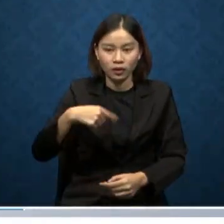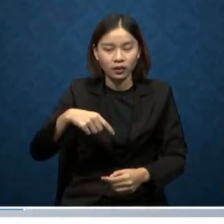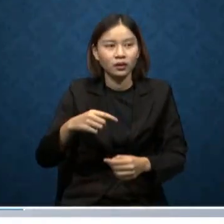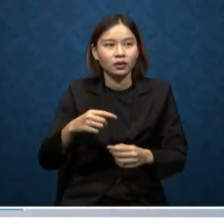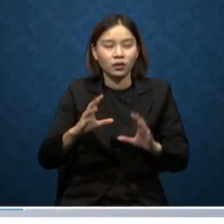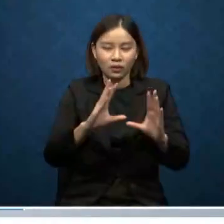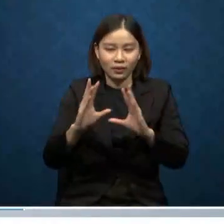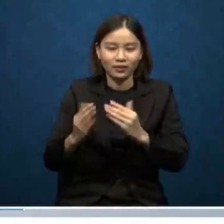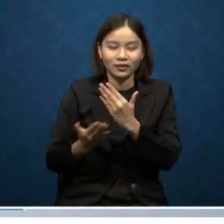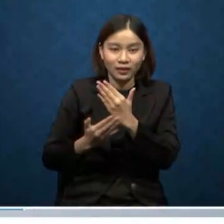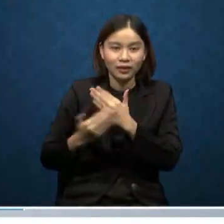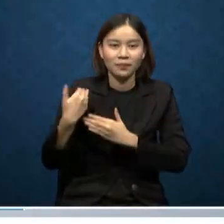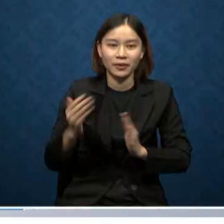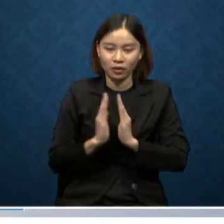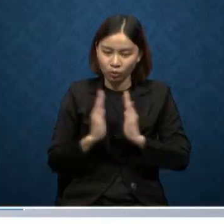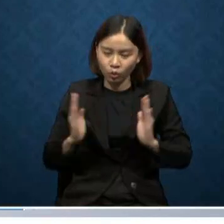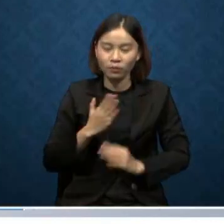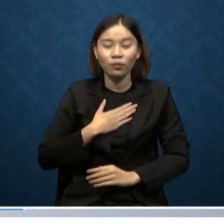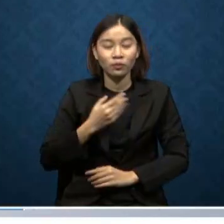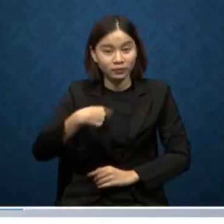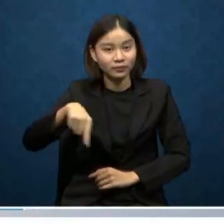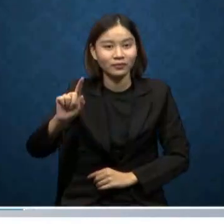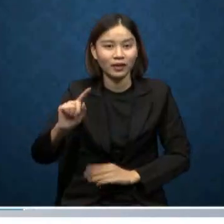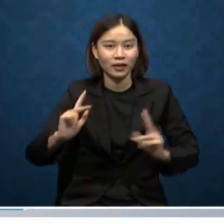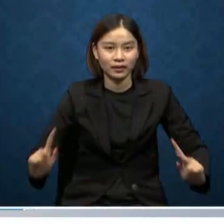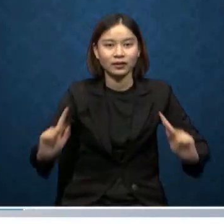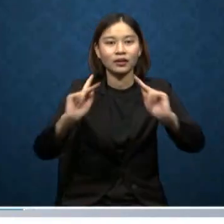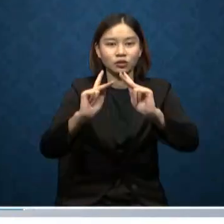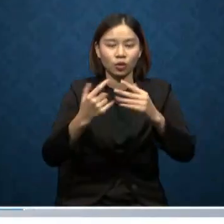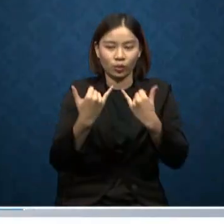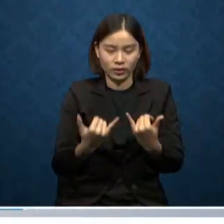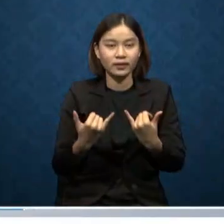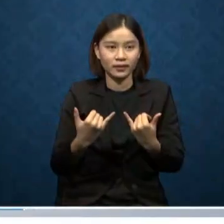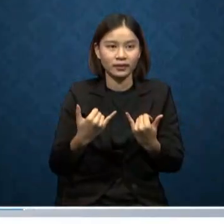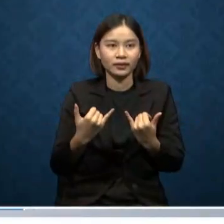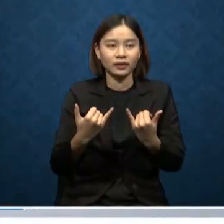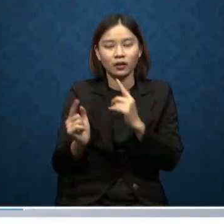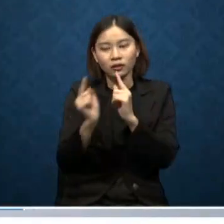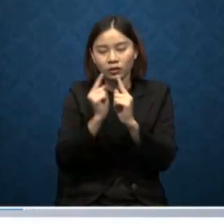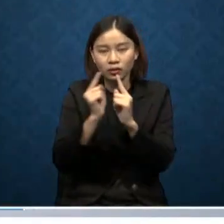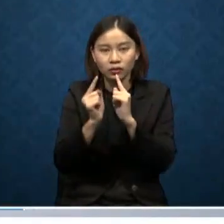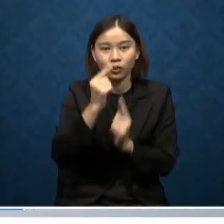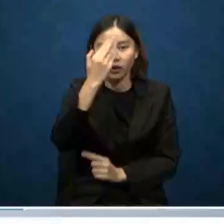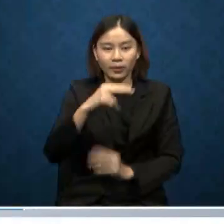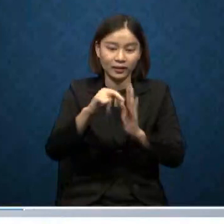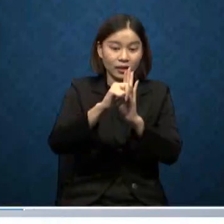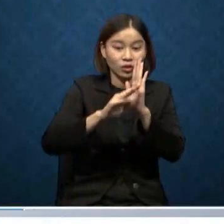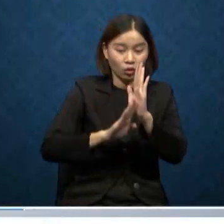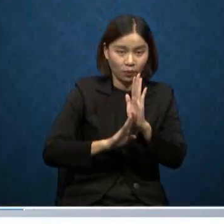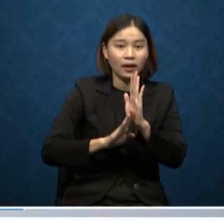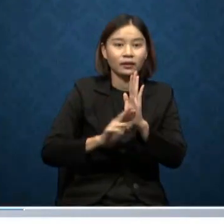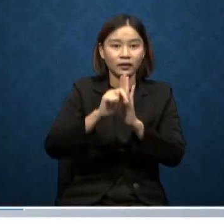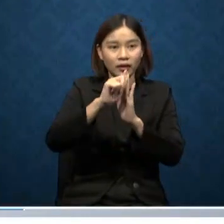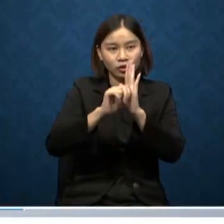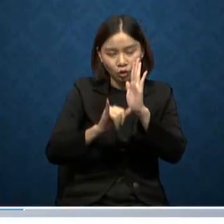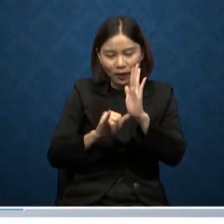ต้กรบขพคุณนะครับผมเองจะกลบไปที่กระสวงในช่งวัี้และจะได้พดคุยเพอที่จะมอบนโยบายว่าเราคง